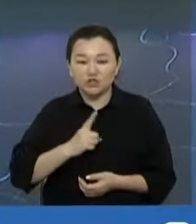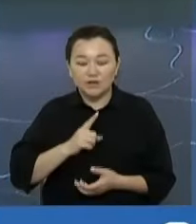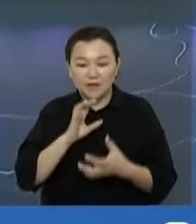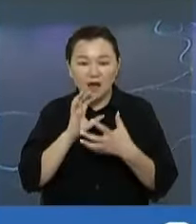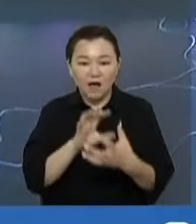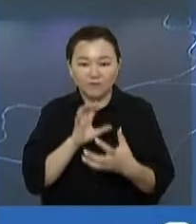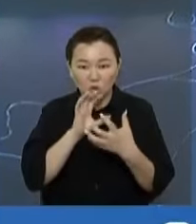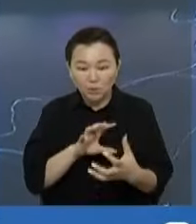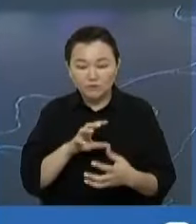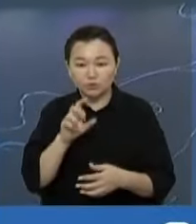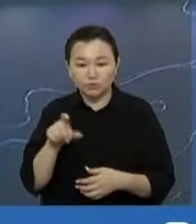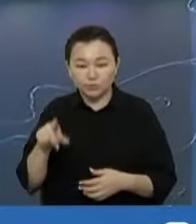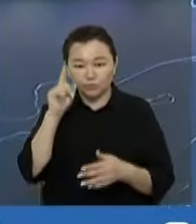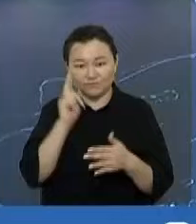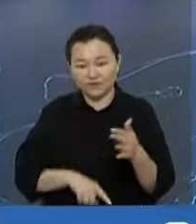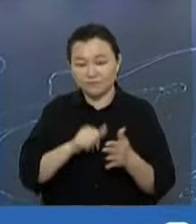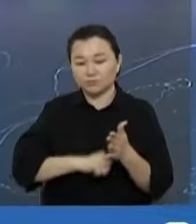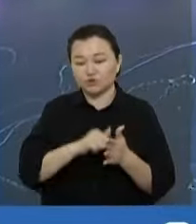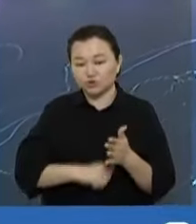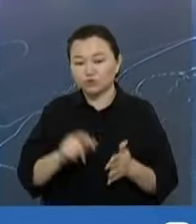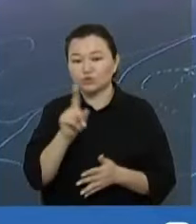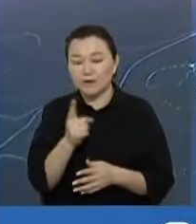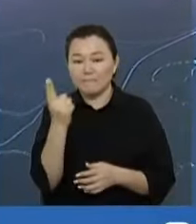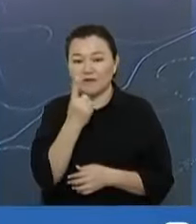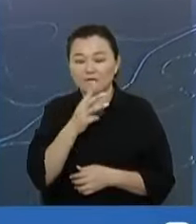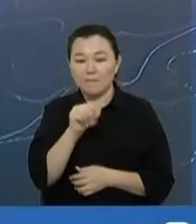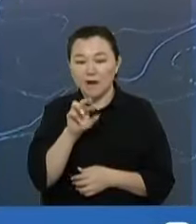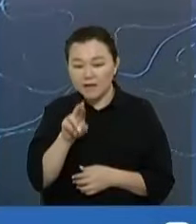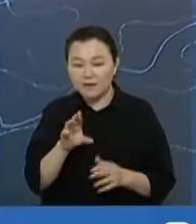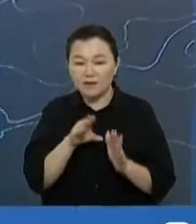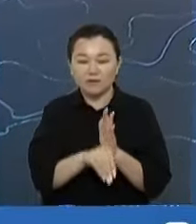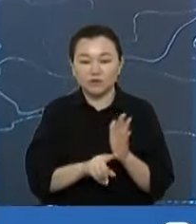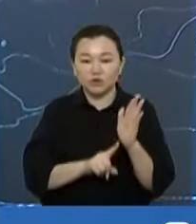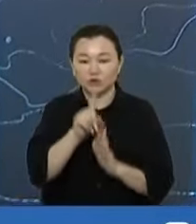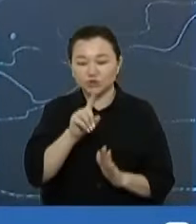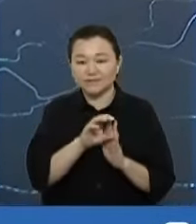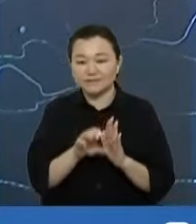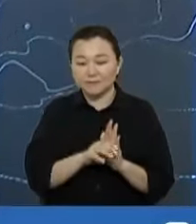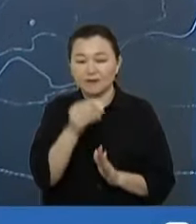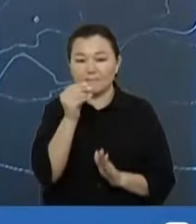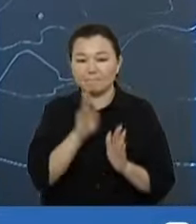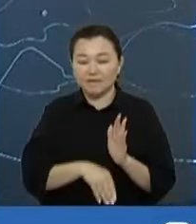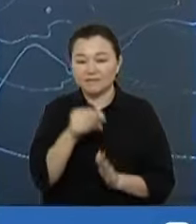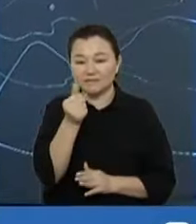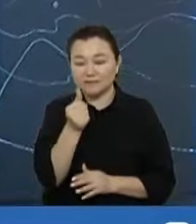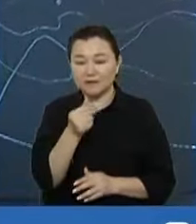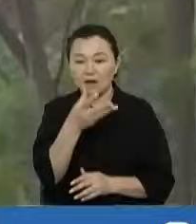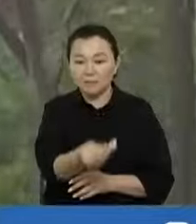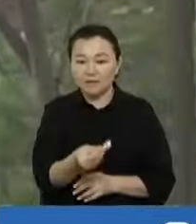автобусов. Пассажиры уверены, причина в том, что с 1 мая внедрили систему безналичной оплаты проезда.